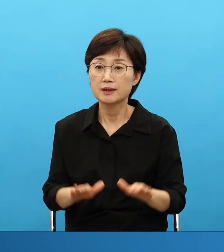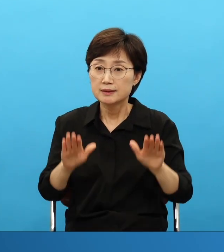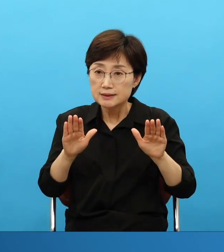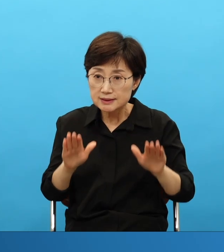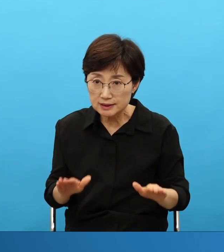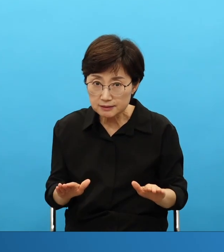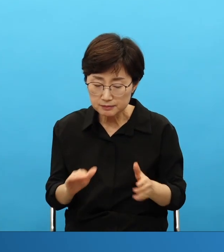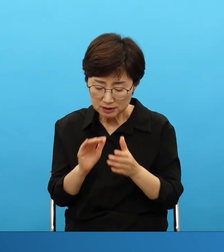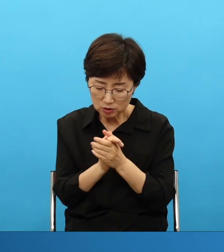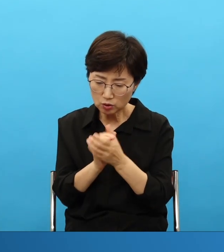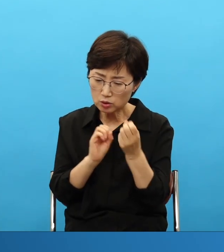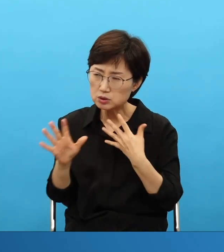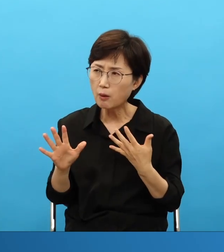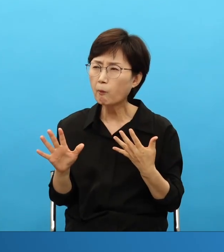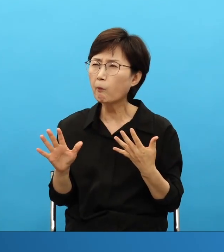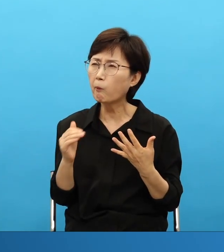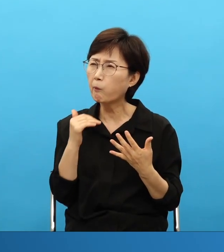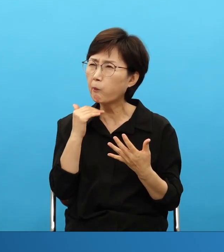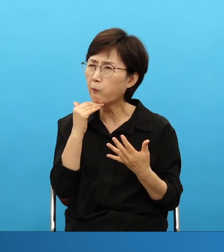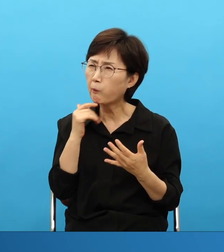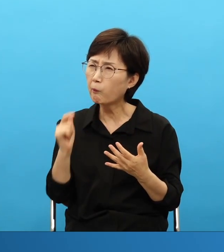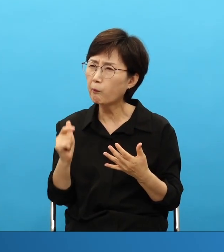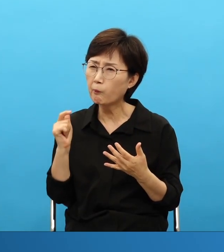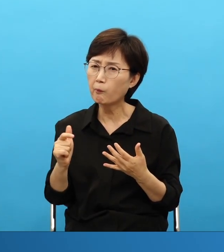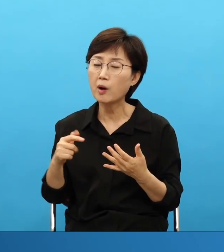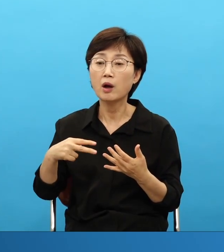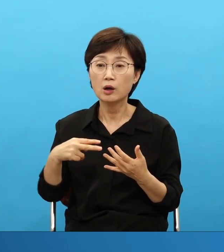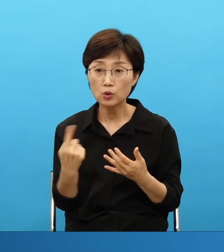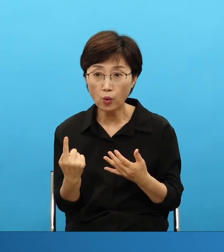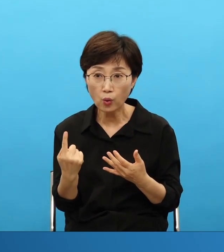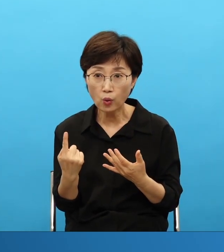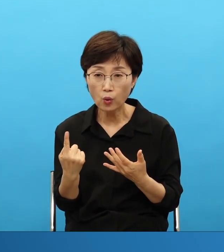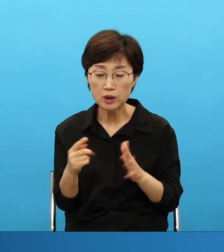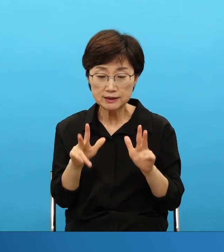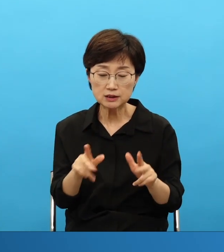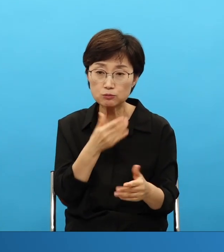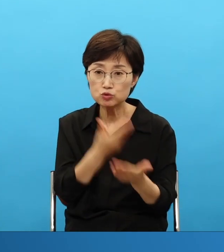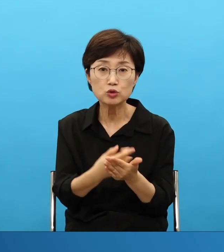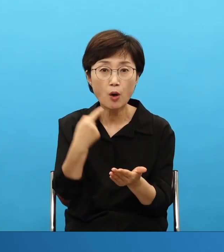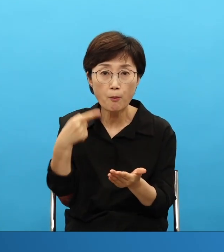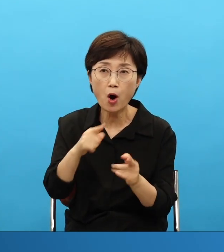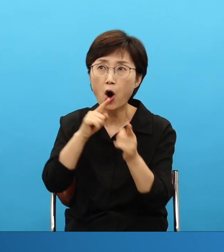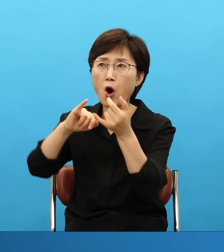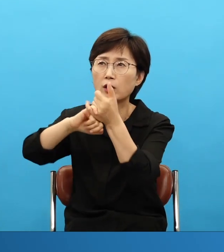응답 안 하도 언약을 정확하게 잡아야 되는 겁니다